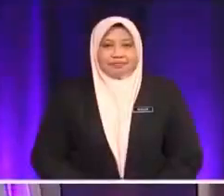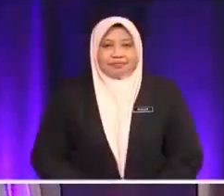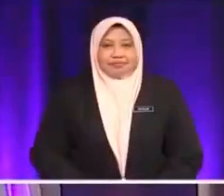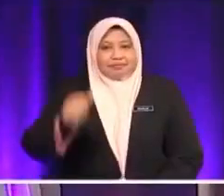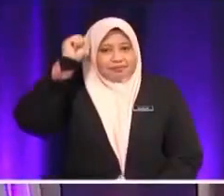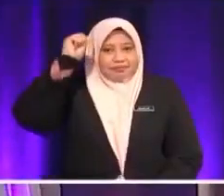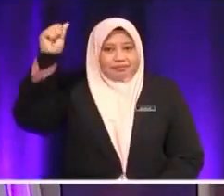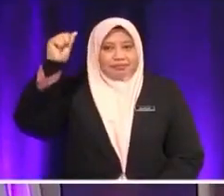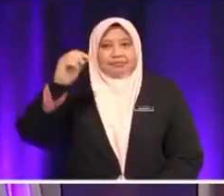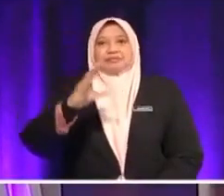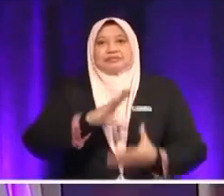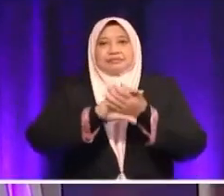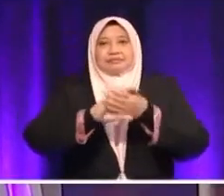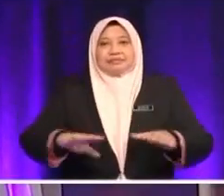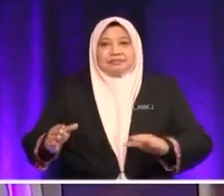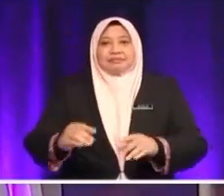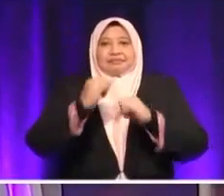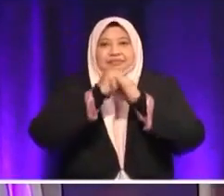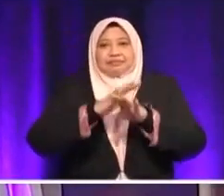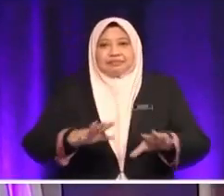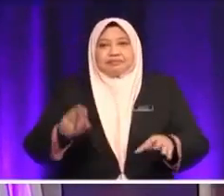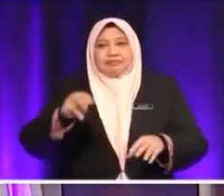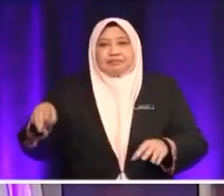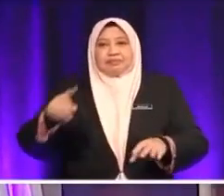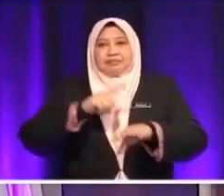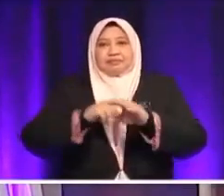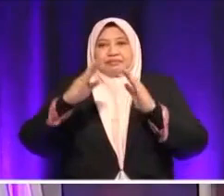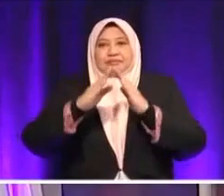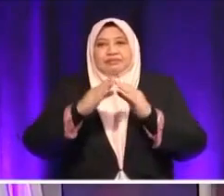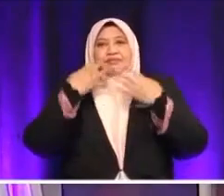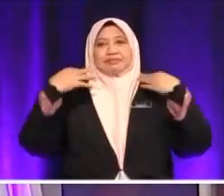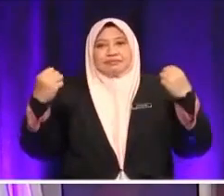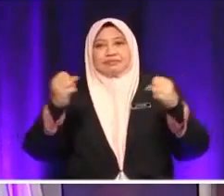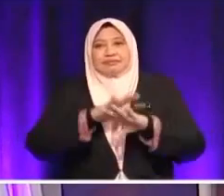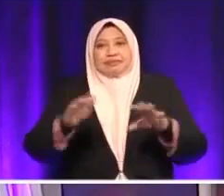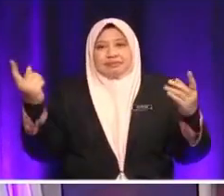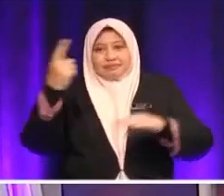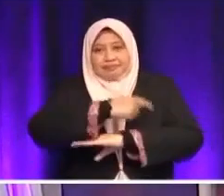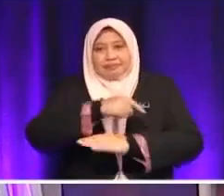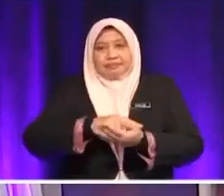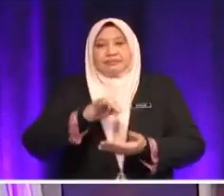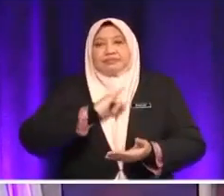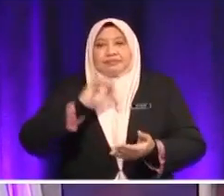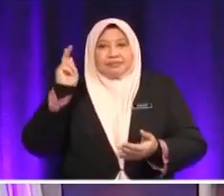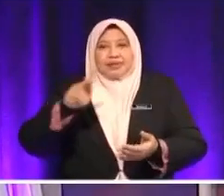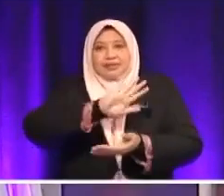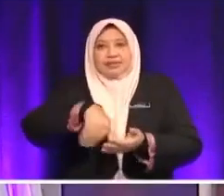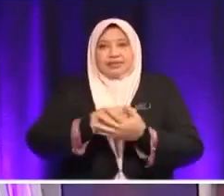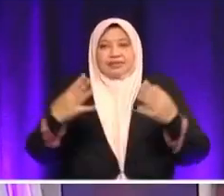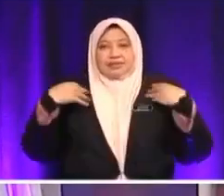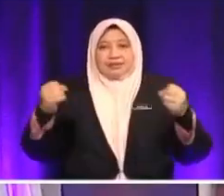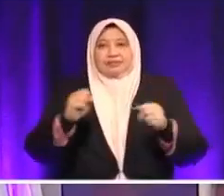assalamualaikum dan selamat sejahtera di rumah sehat tak Arini Saya pasti semuanya sehat dan tak